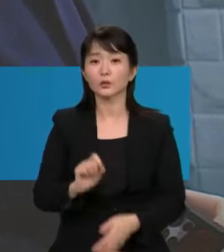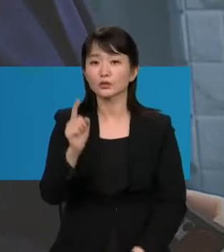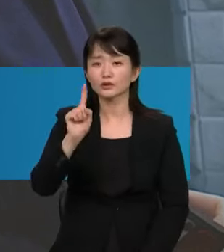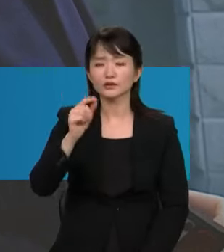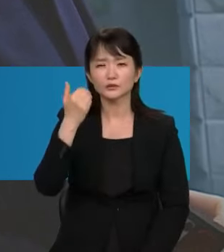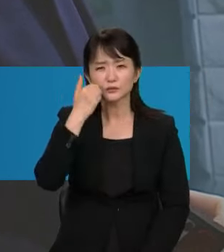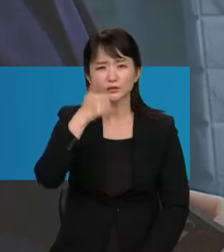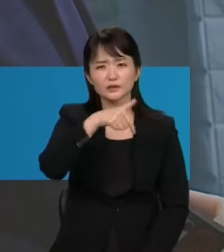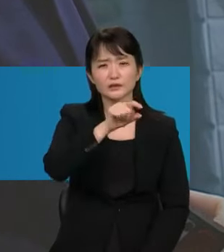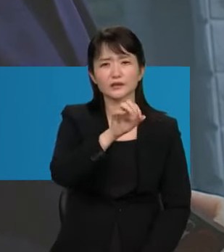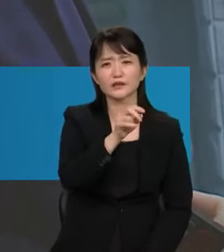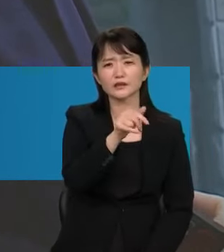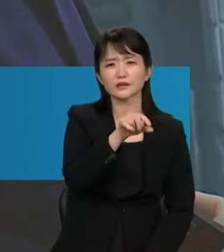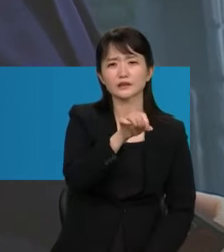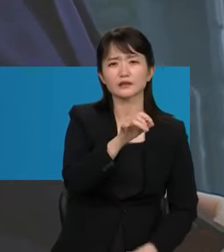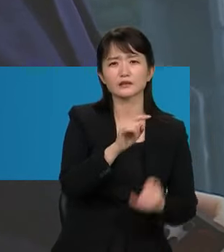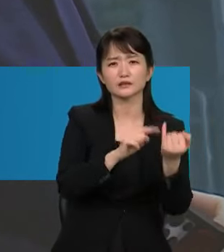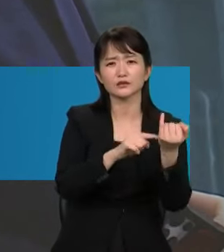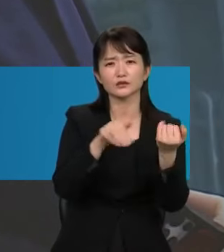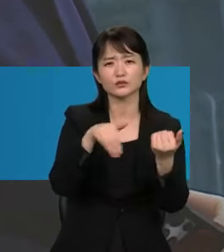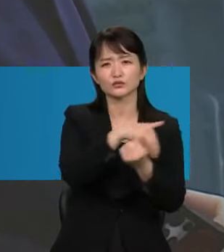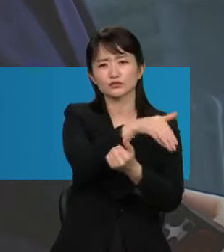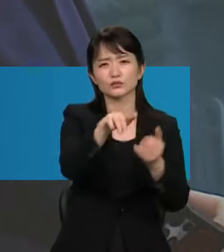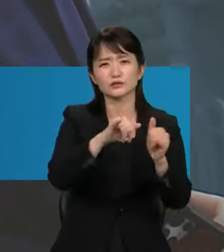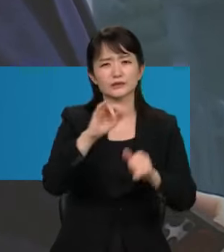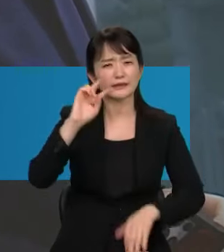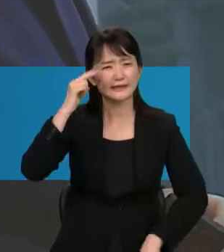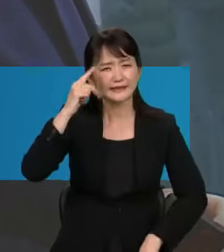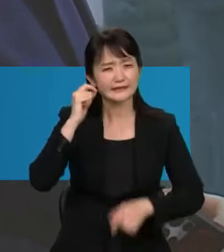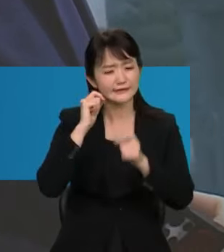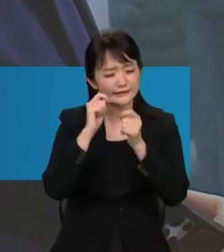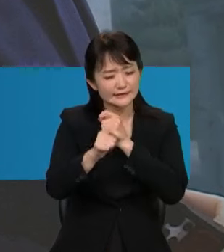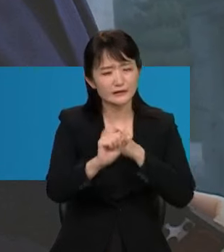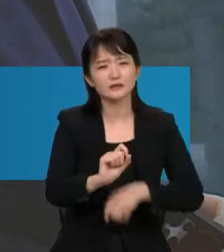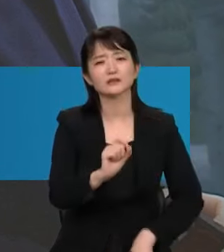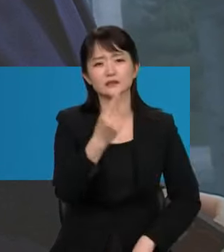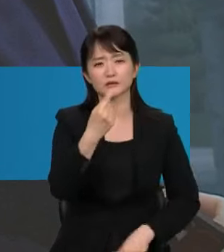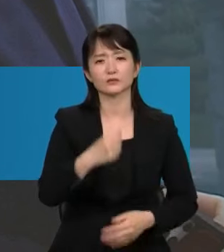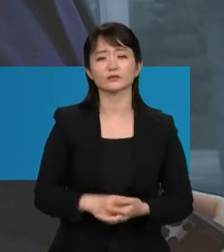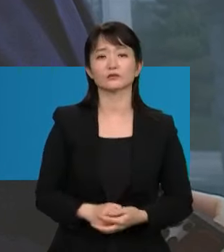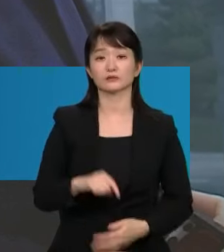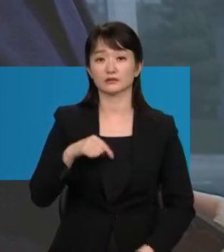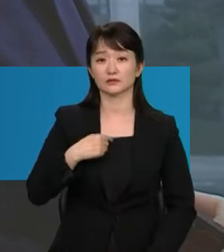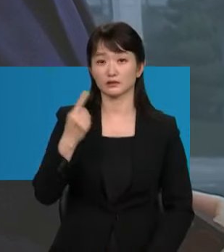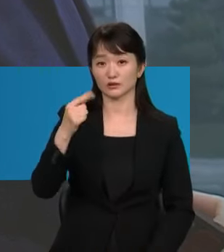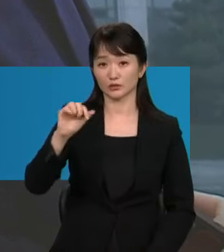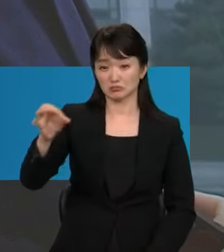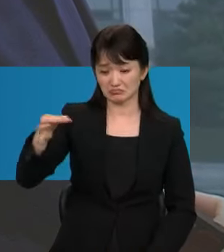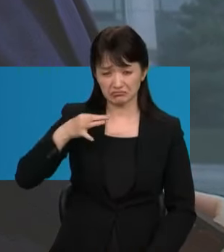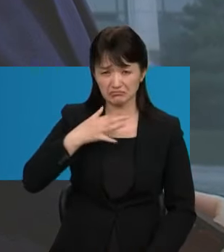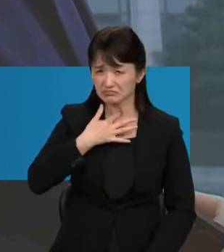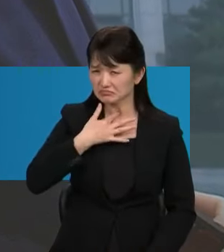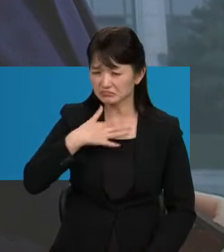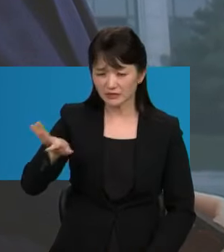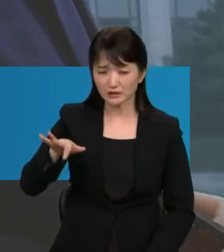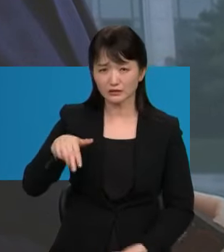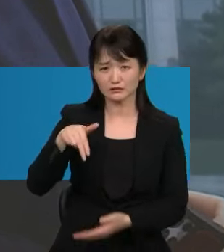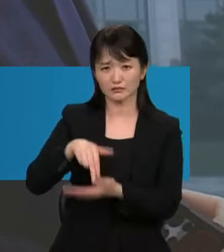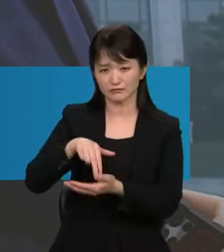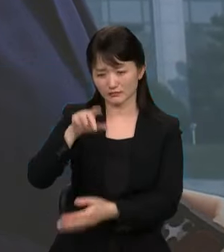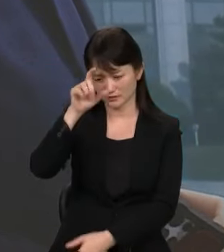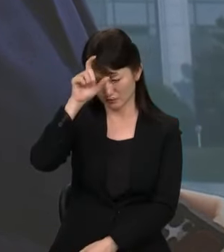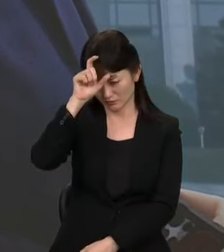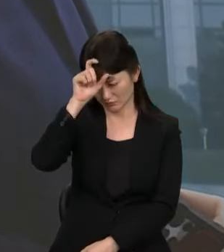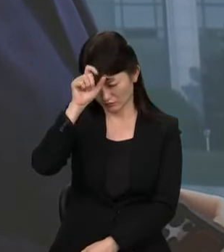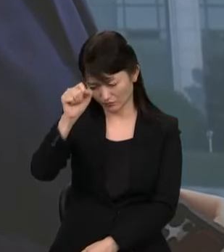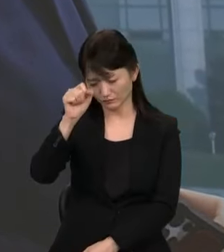등 주변 사람들의 착각과 사기 때문이라고 주장했습니다. 자신은 1원 한 푼 받은 적 없다는 입장도 고수하고